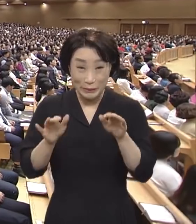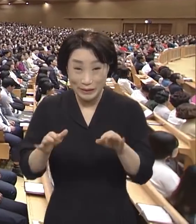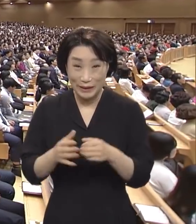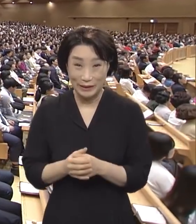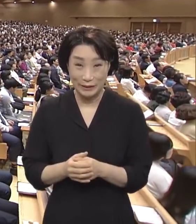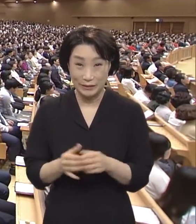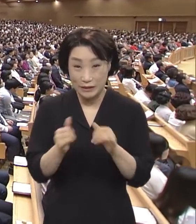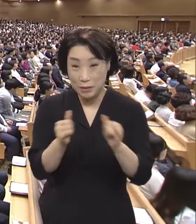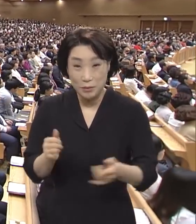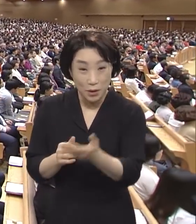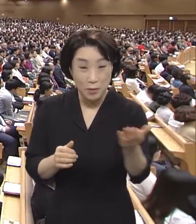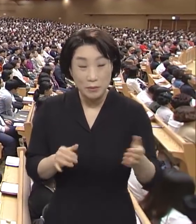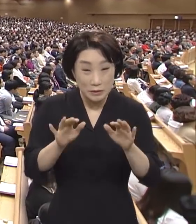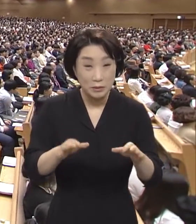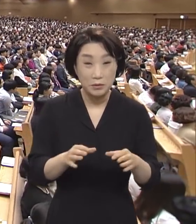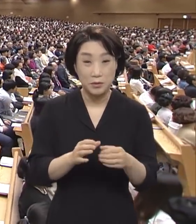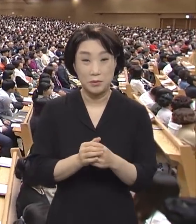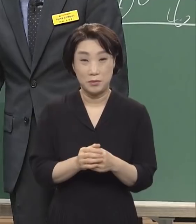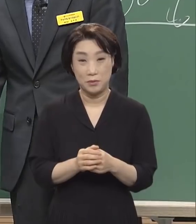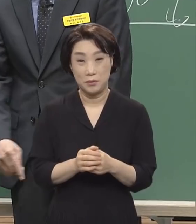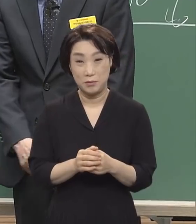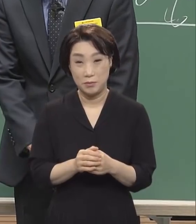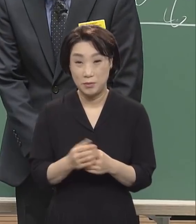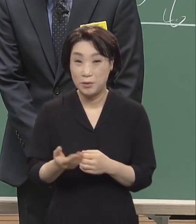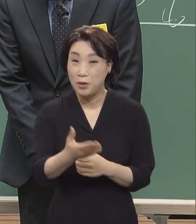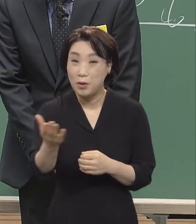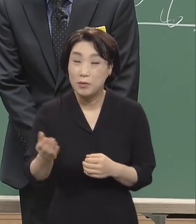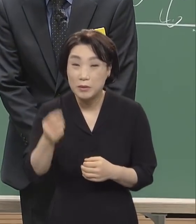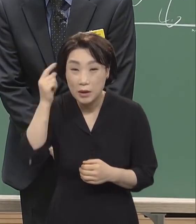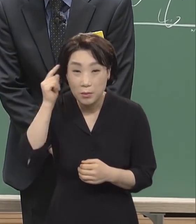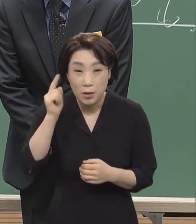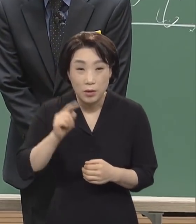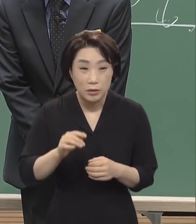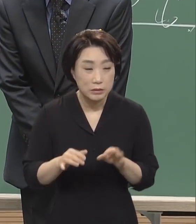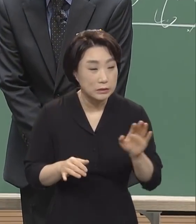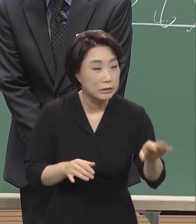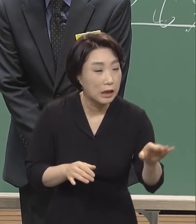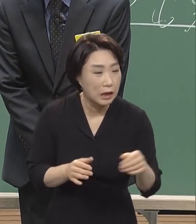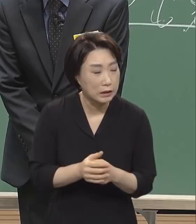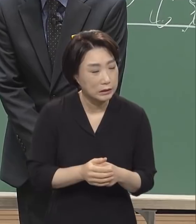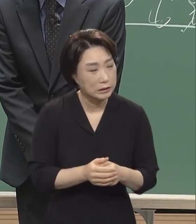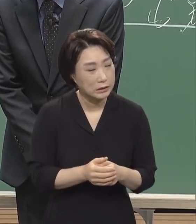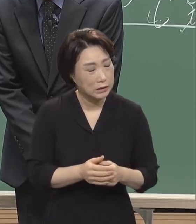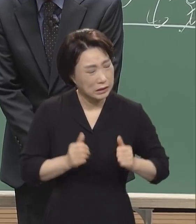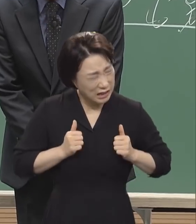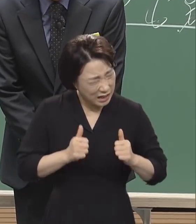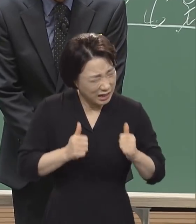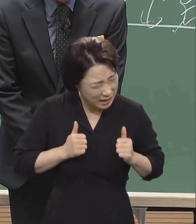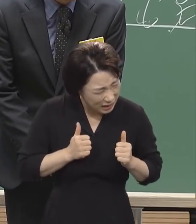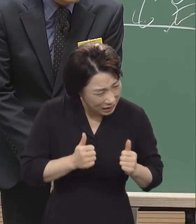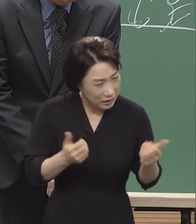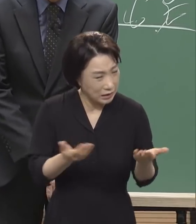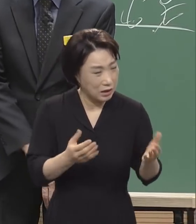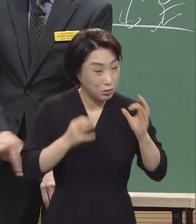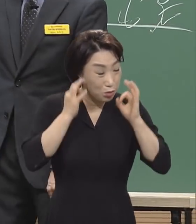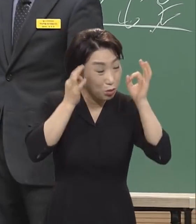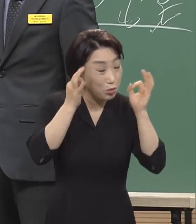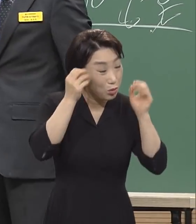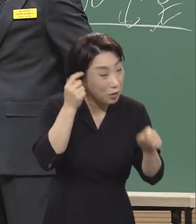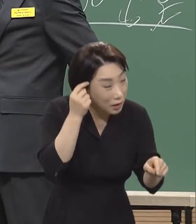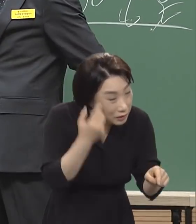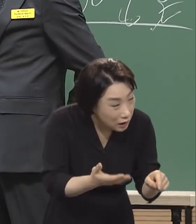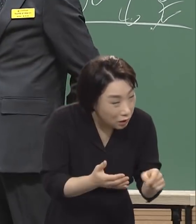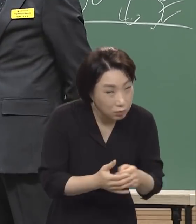사람들이 지금도 그러잖아. 너 뭐 때문에 그렇게 열심히 일하고 노력하냐. 그러면